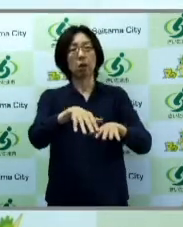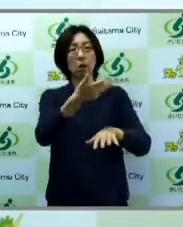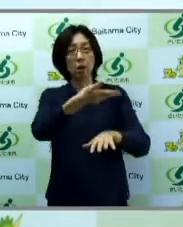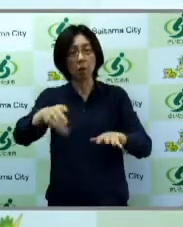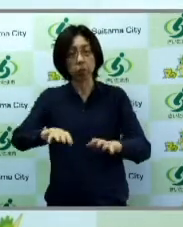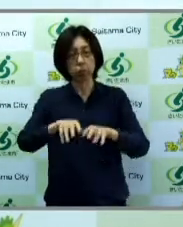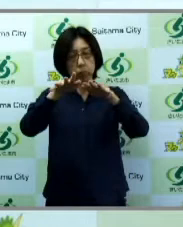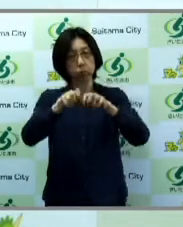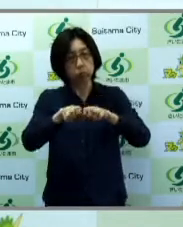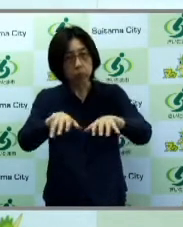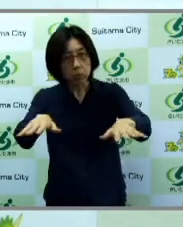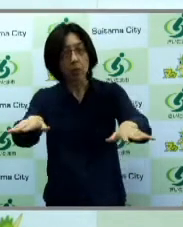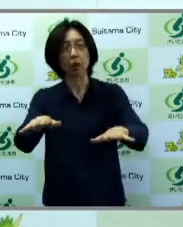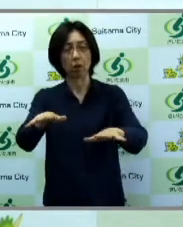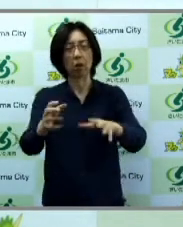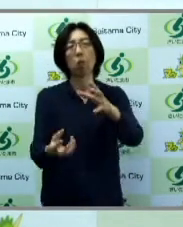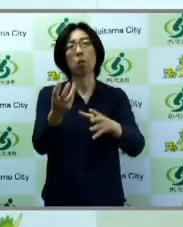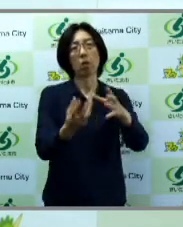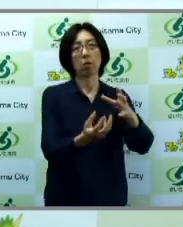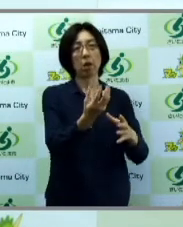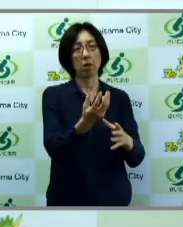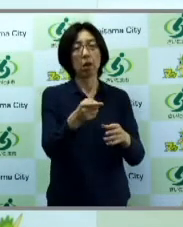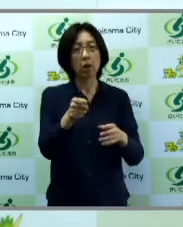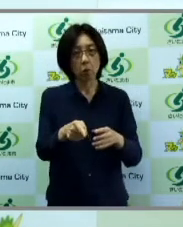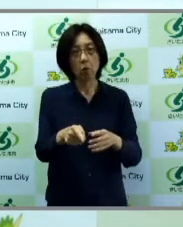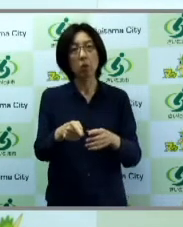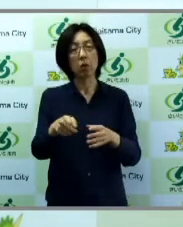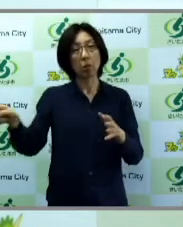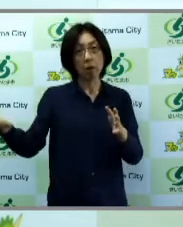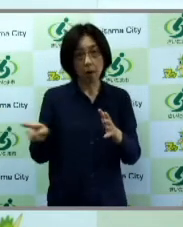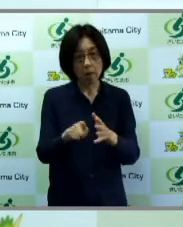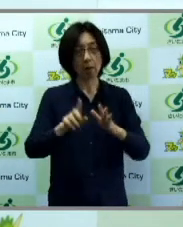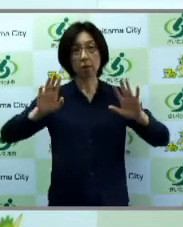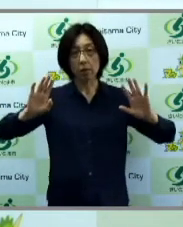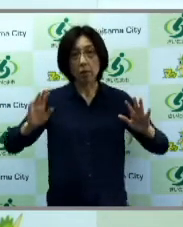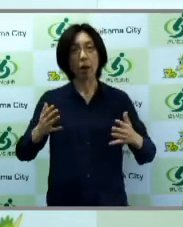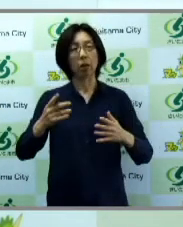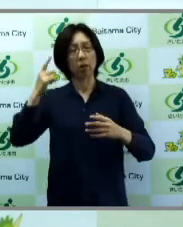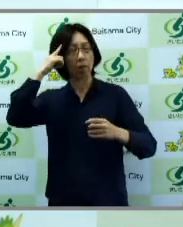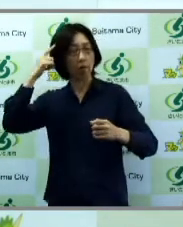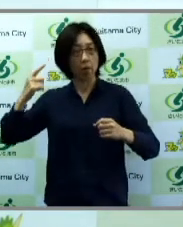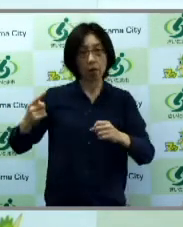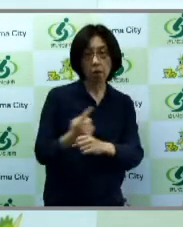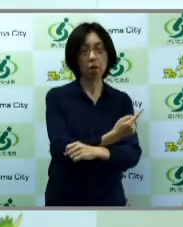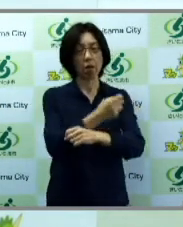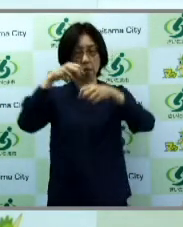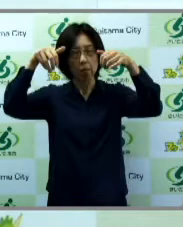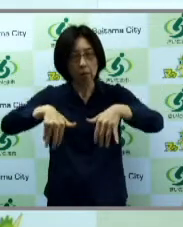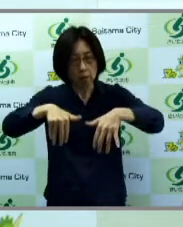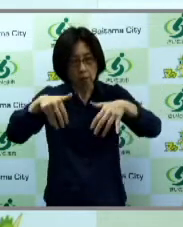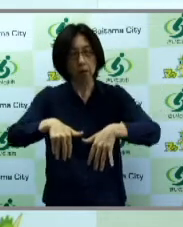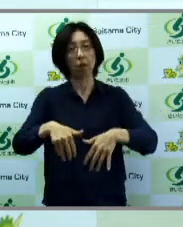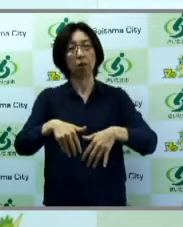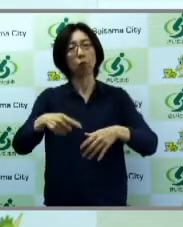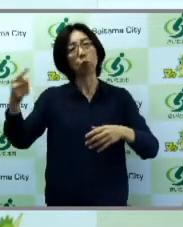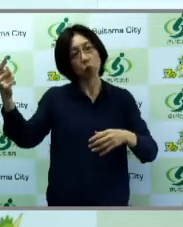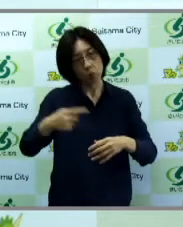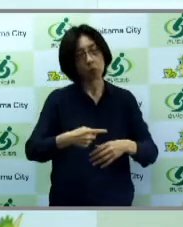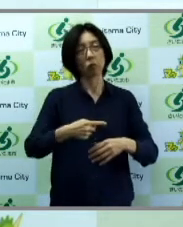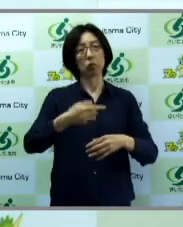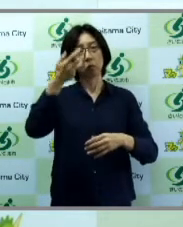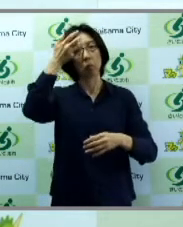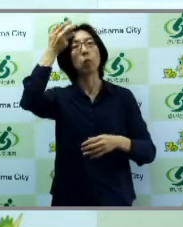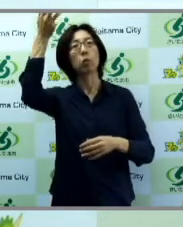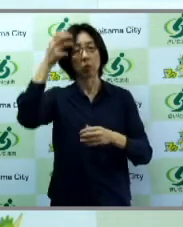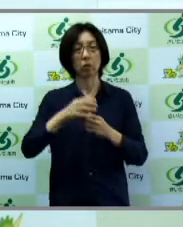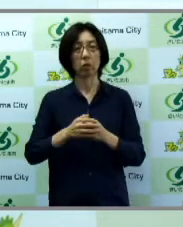的な想定を超えると表現されるような、これまでの想定を覆す豪雨は今後も予想され、埼玉市内にもいくつか